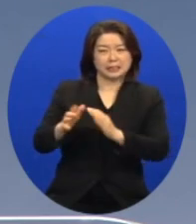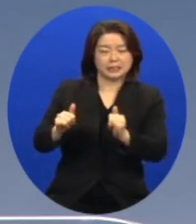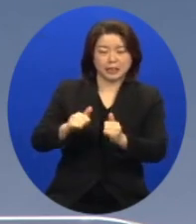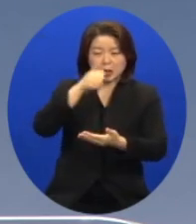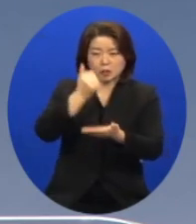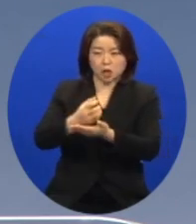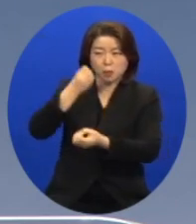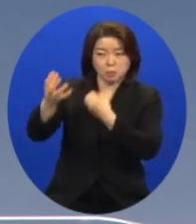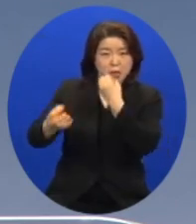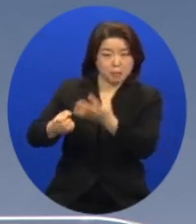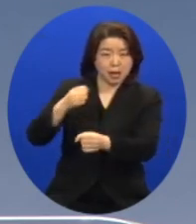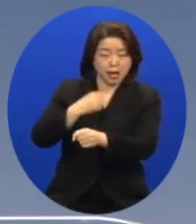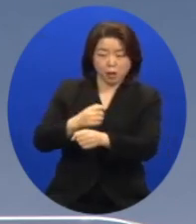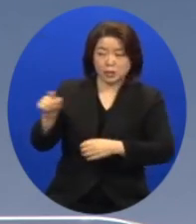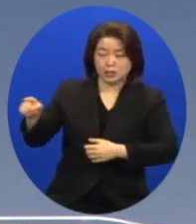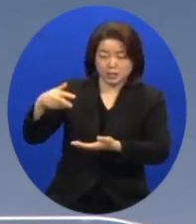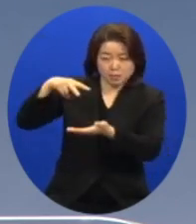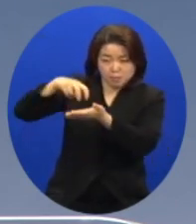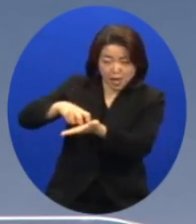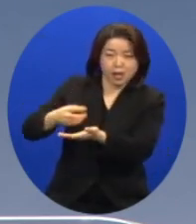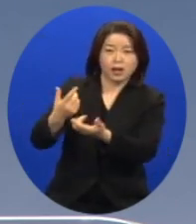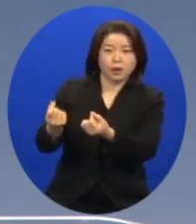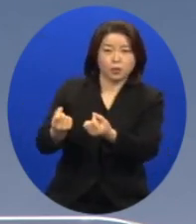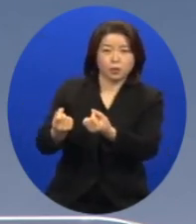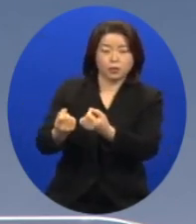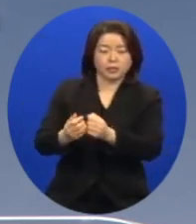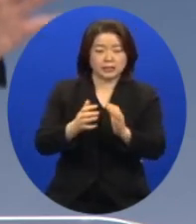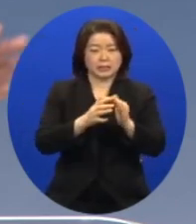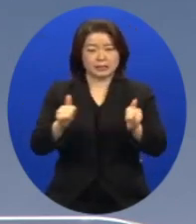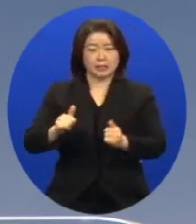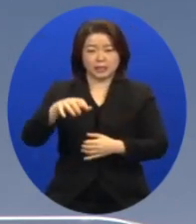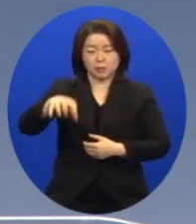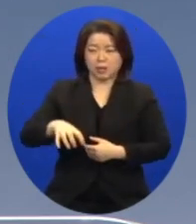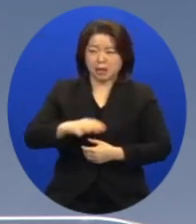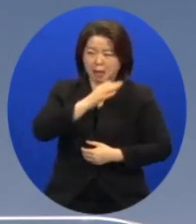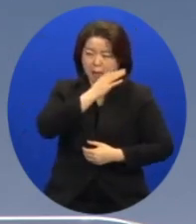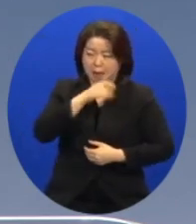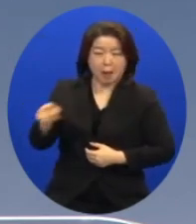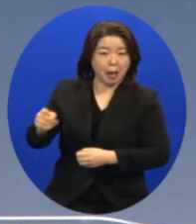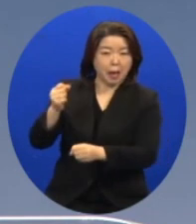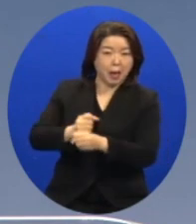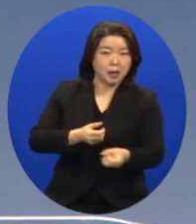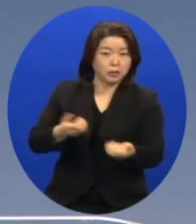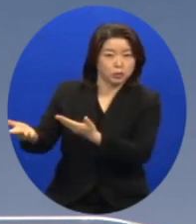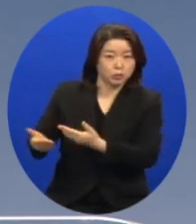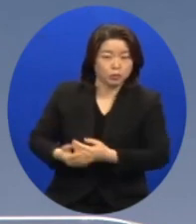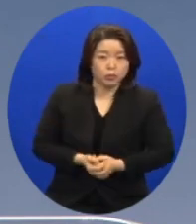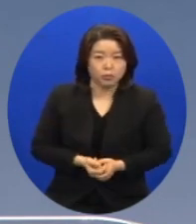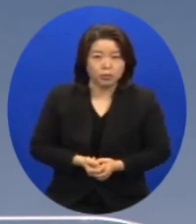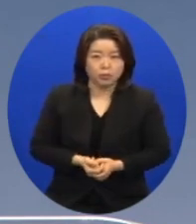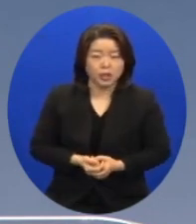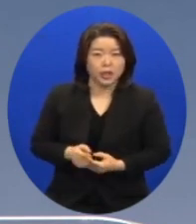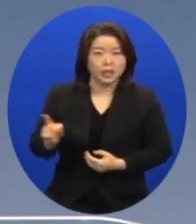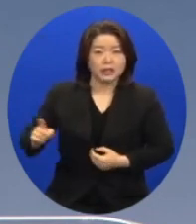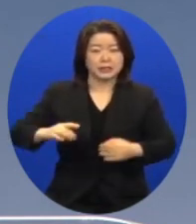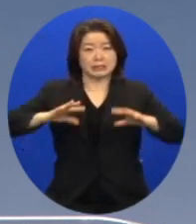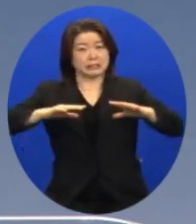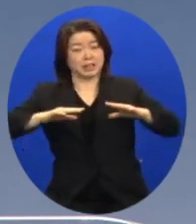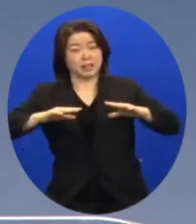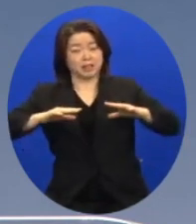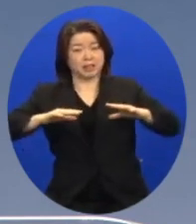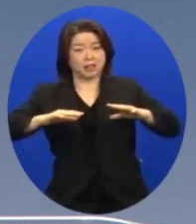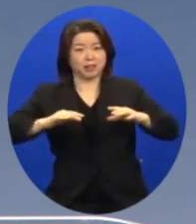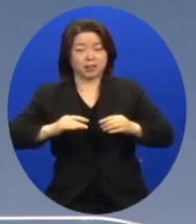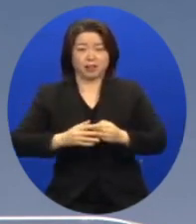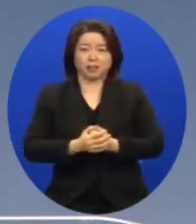자백시키는 고 무릎을 꿇리고 사람들 앞에 창피를 당하게 하고 그게 그렇게 자랑스럽고